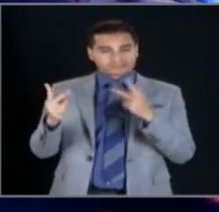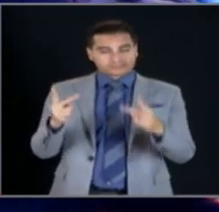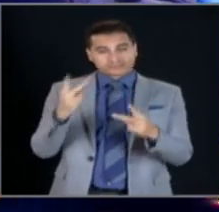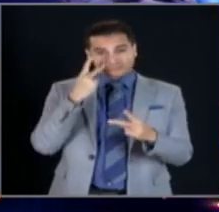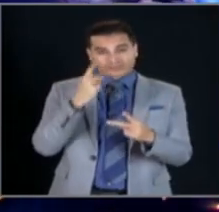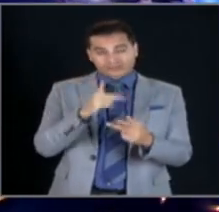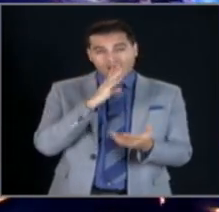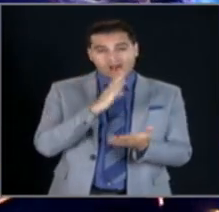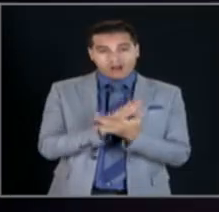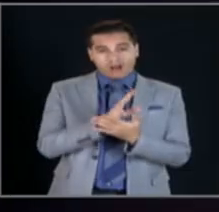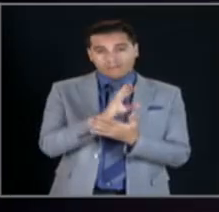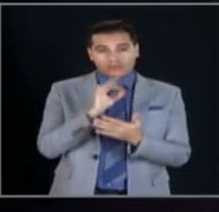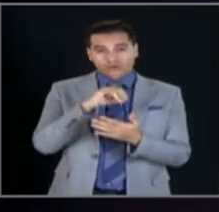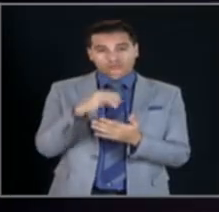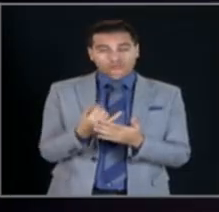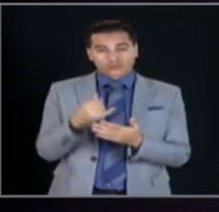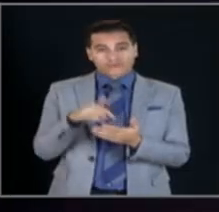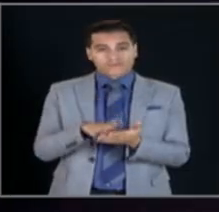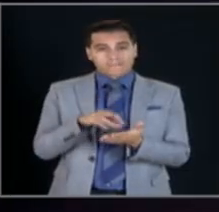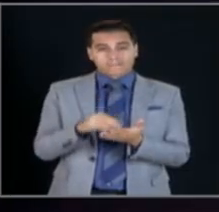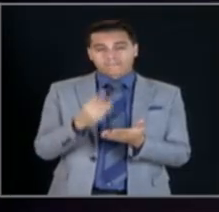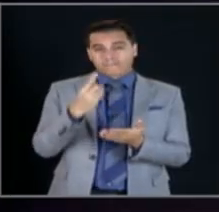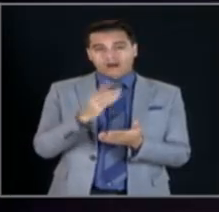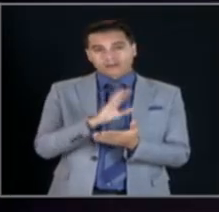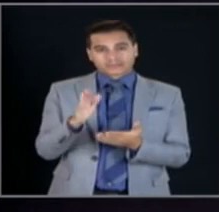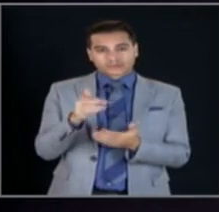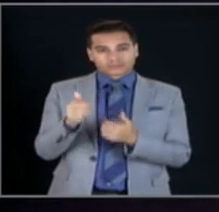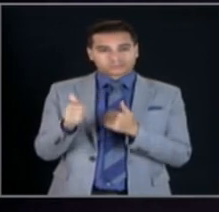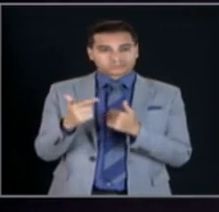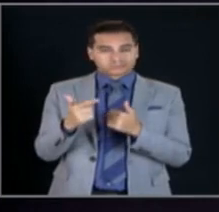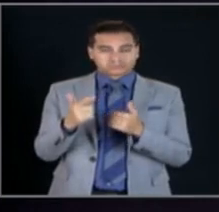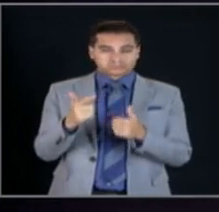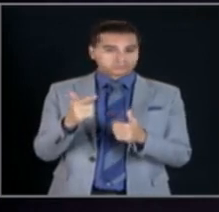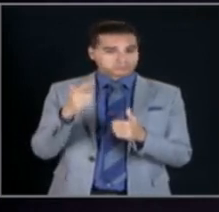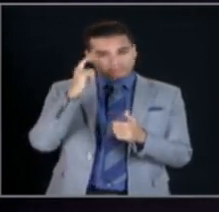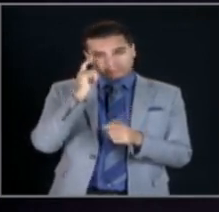والفريق من حقه يختار الجوكر مره واحده بس اتفضلي